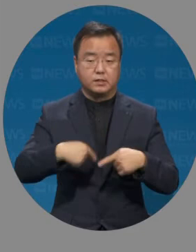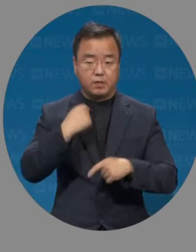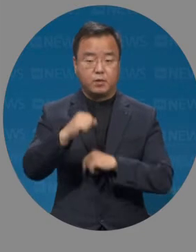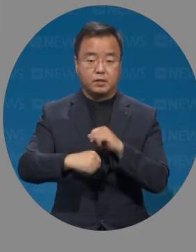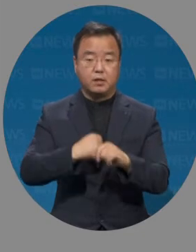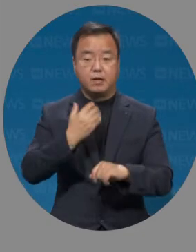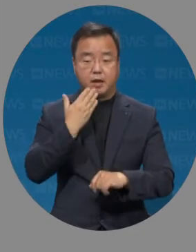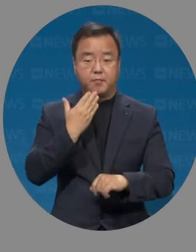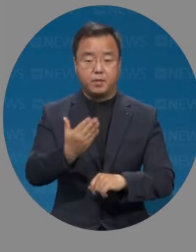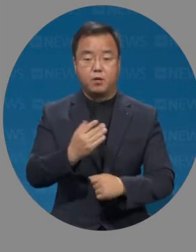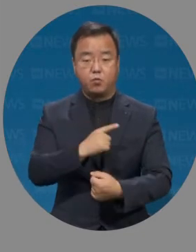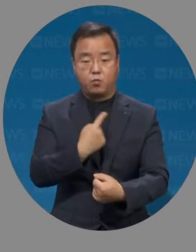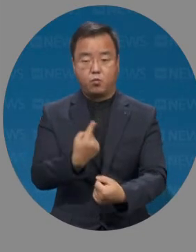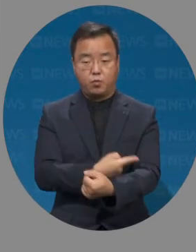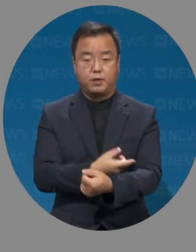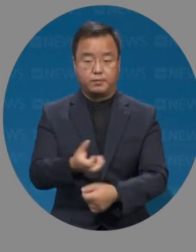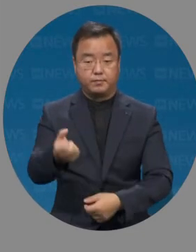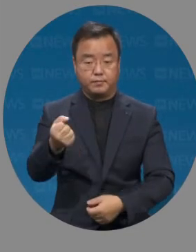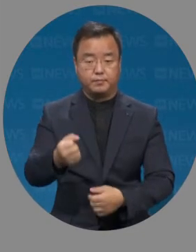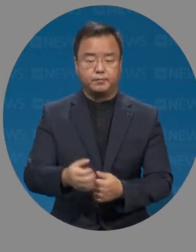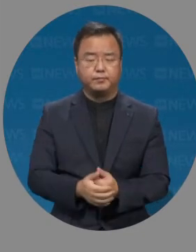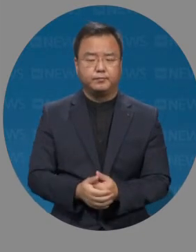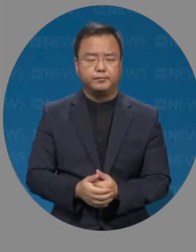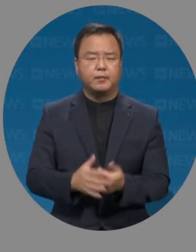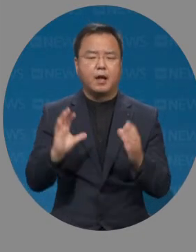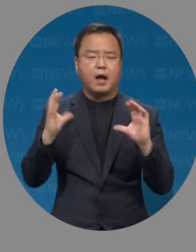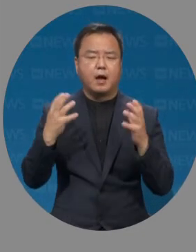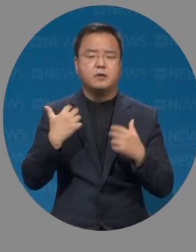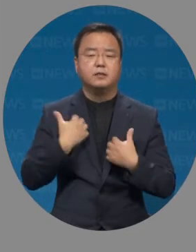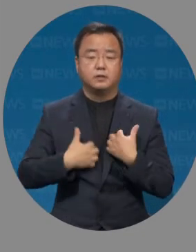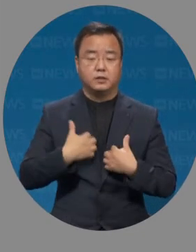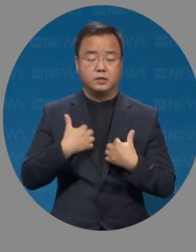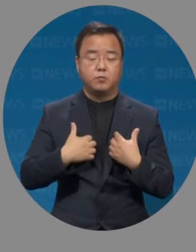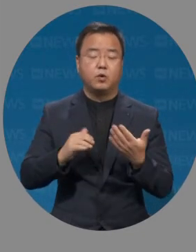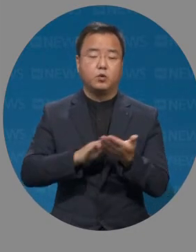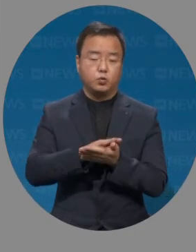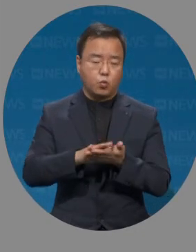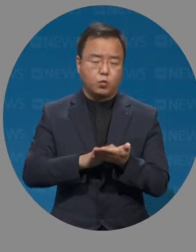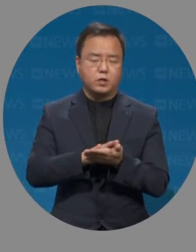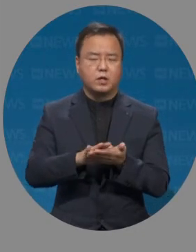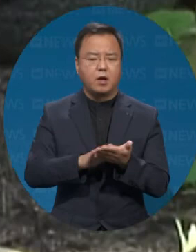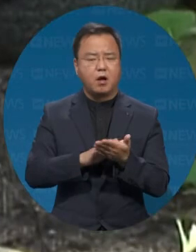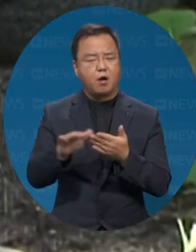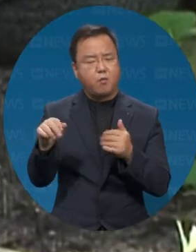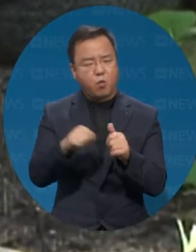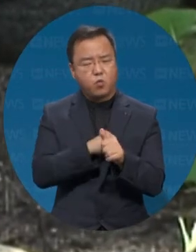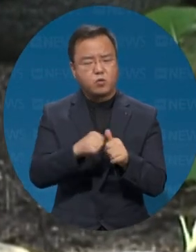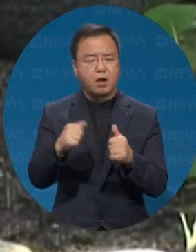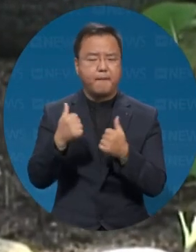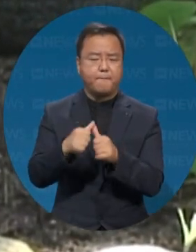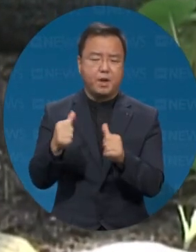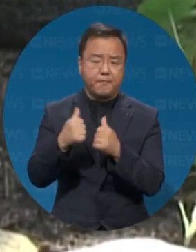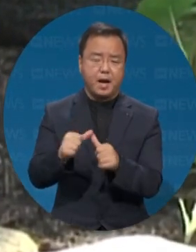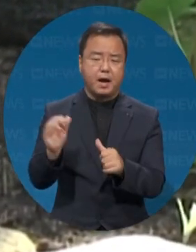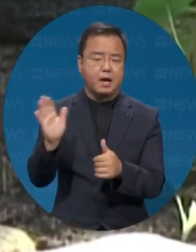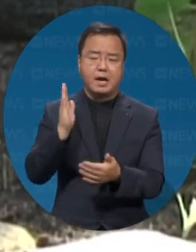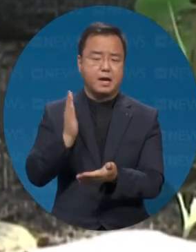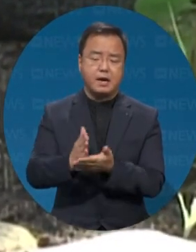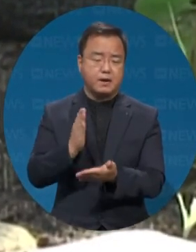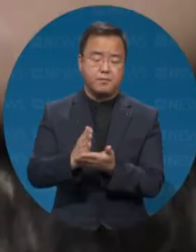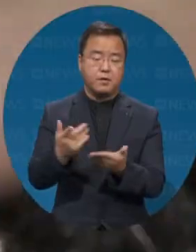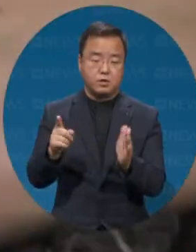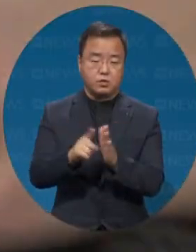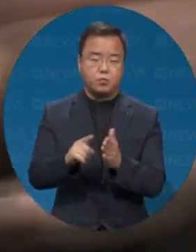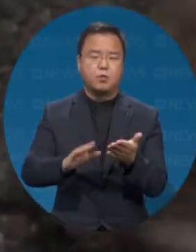있다고 명시돼 있는데요. 아이들이 누리는 권리인 놀이가 폭력이나 파괴가 되지 않도록 놀이의